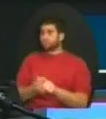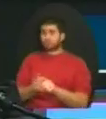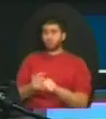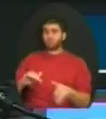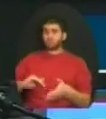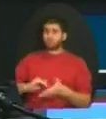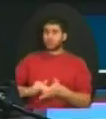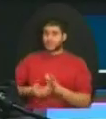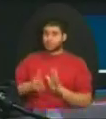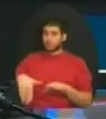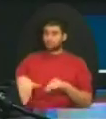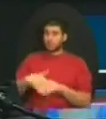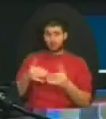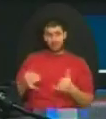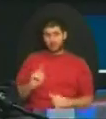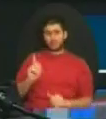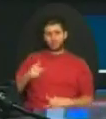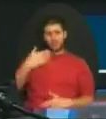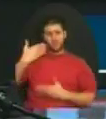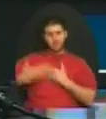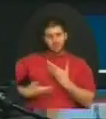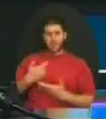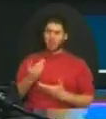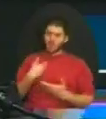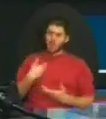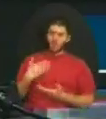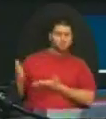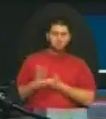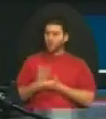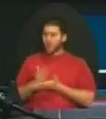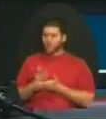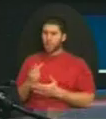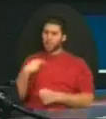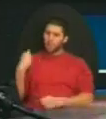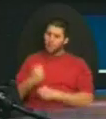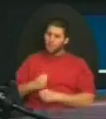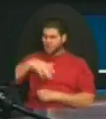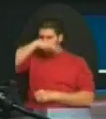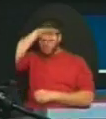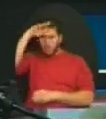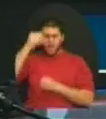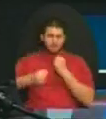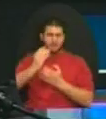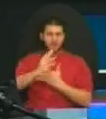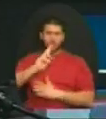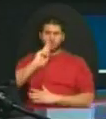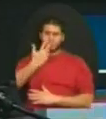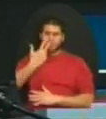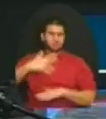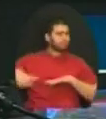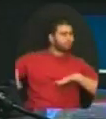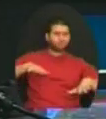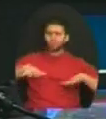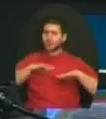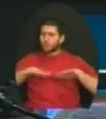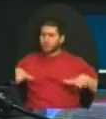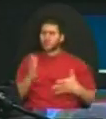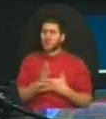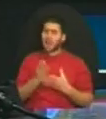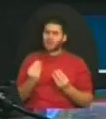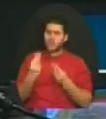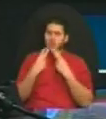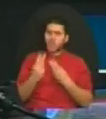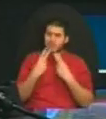היום. ויש פה תהליך לעבור, ואנחנו מוכנות עליו. אנחנו עובדות קשה, אנחנו כבר 3 שנים בשטח, ואנחנו משיגות הרבה